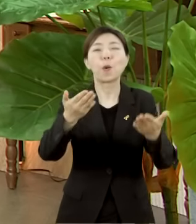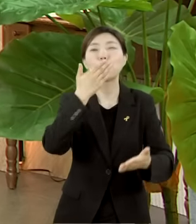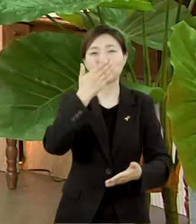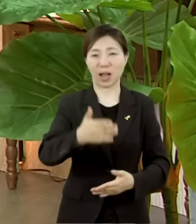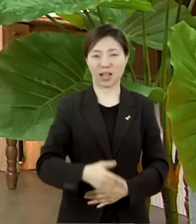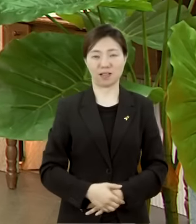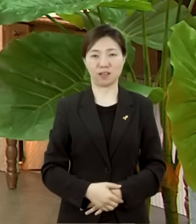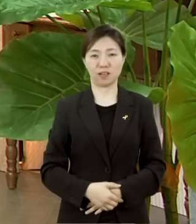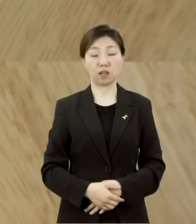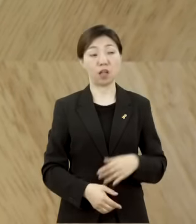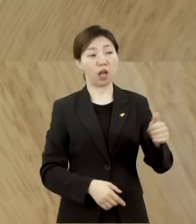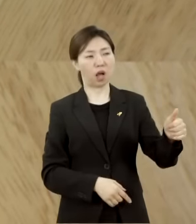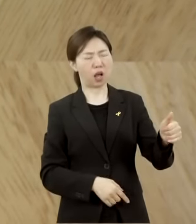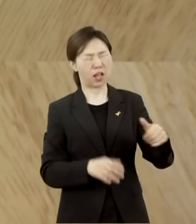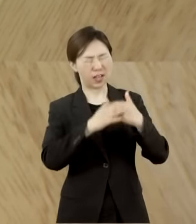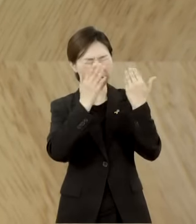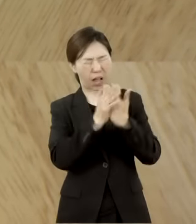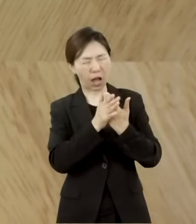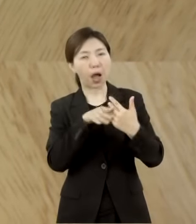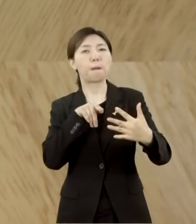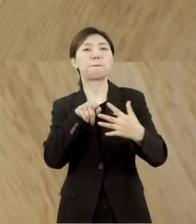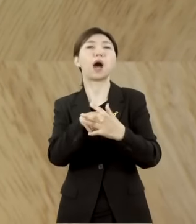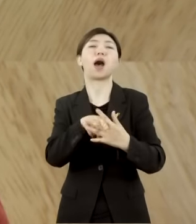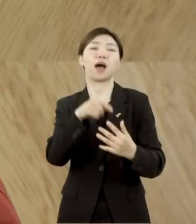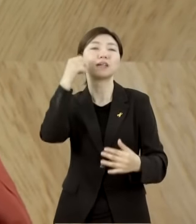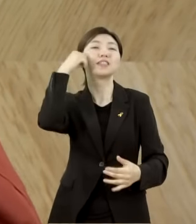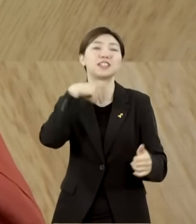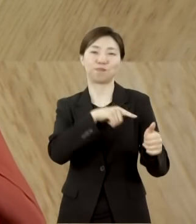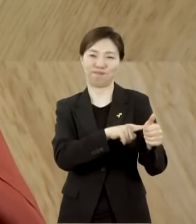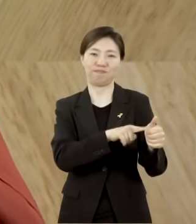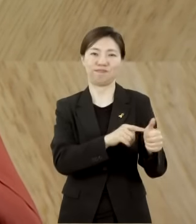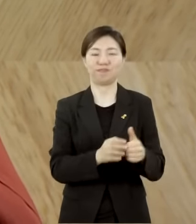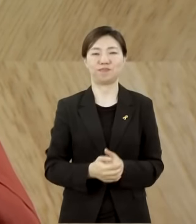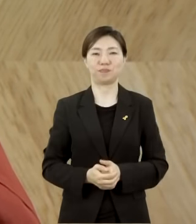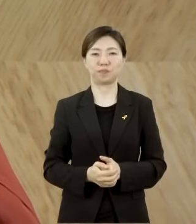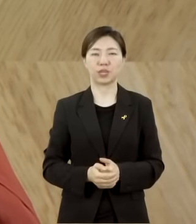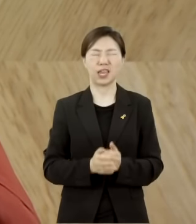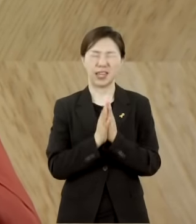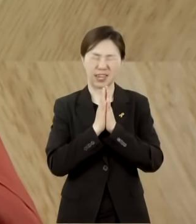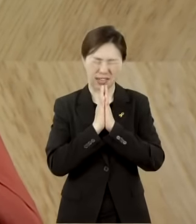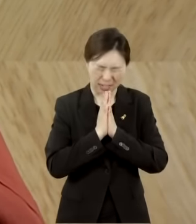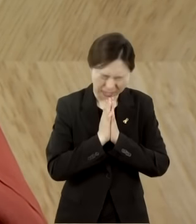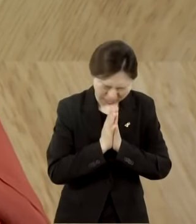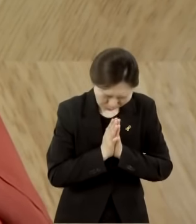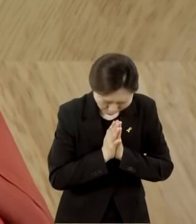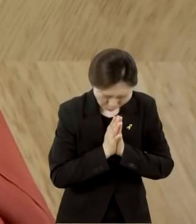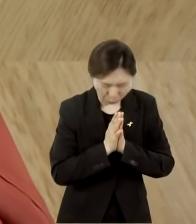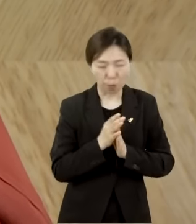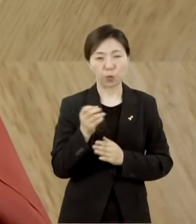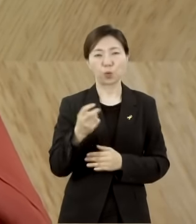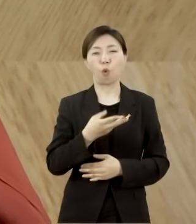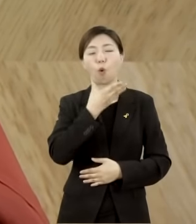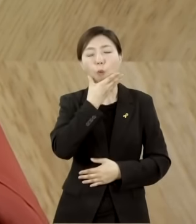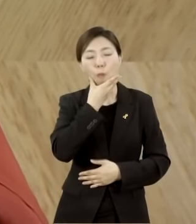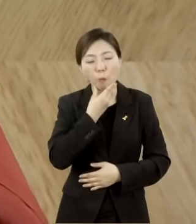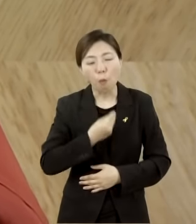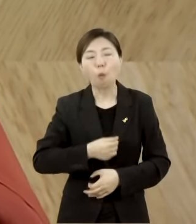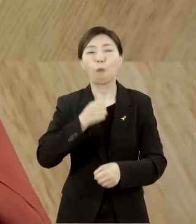있는 거예요 그래서 그 거사님은 그 이치를 딱 맛보신 거 같더라고요